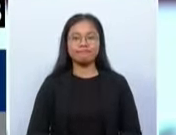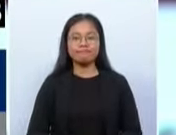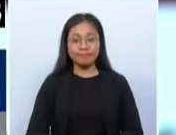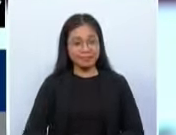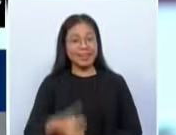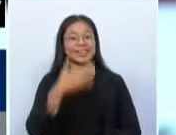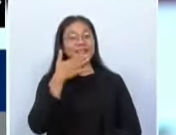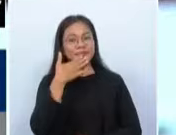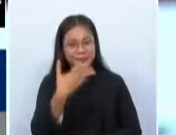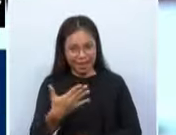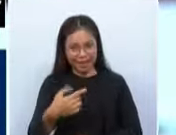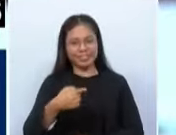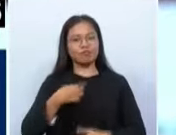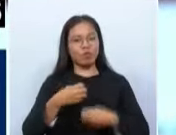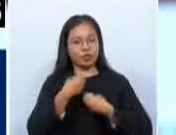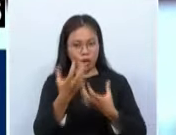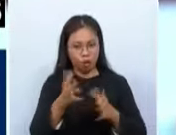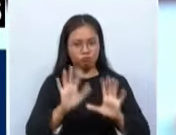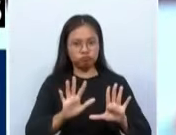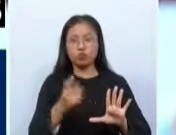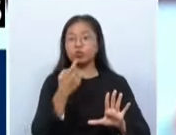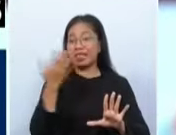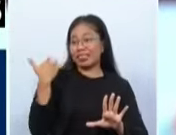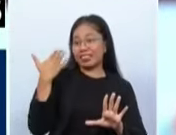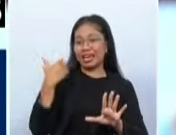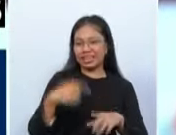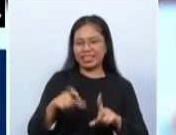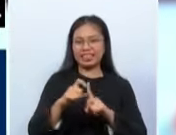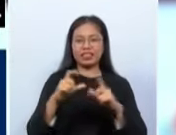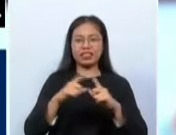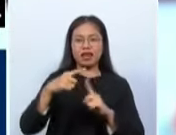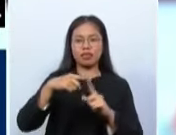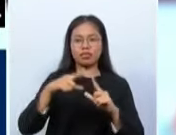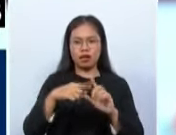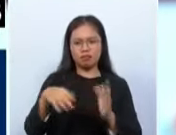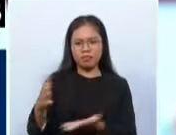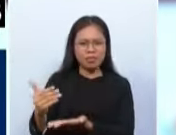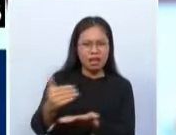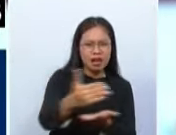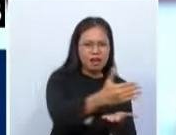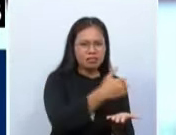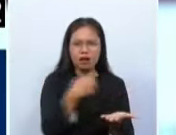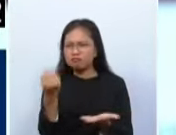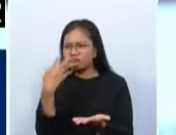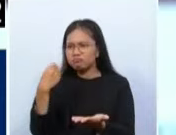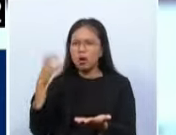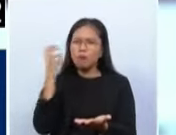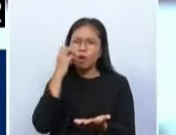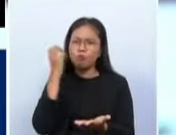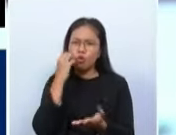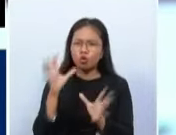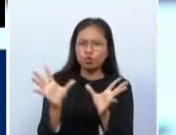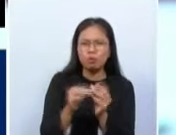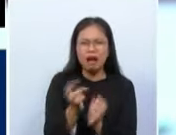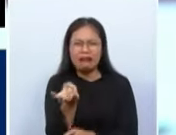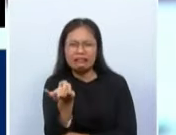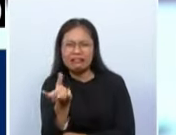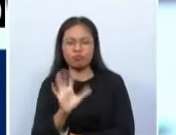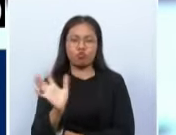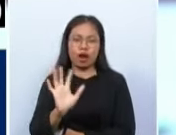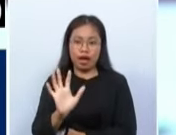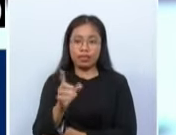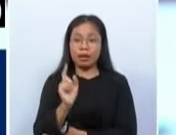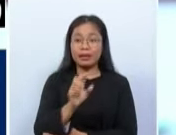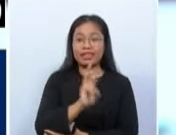pertanyaan itu saya mengklarifikasi tadi data yang meleset Maaf Pak Prabowo angkanya terlalu kecil bukan 320 hektar